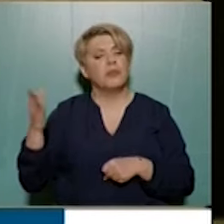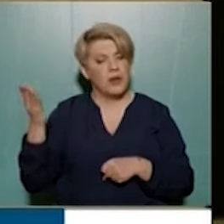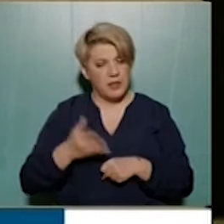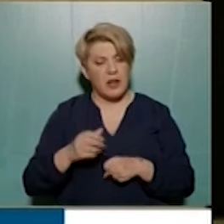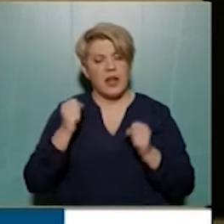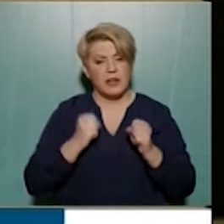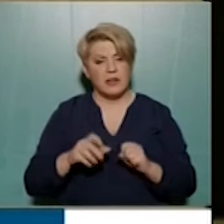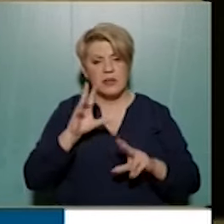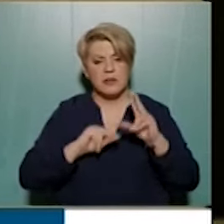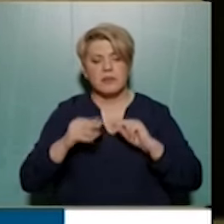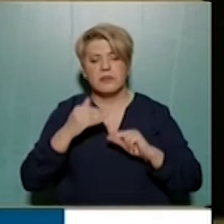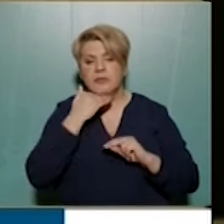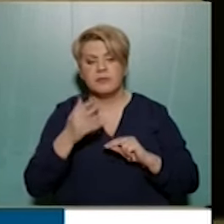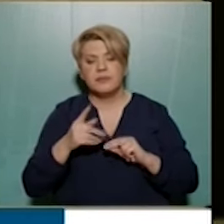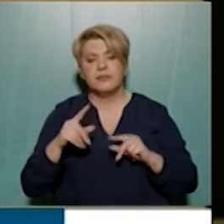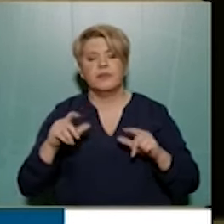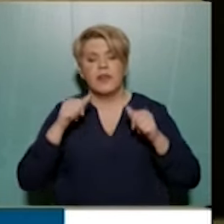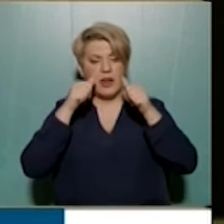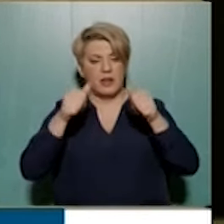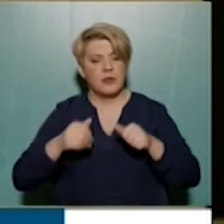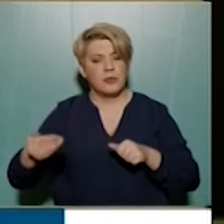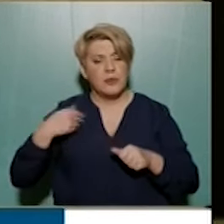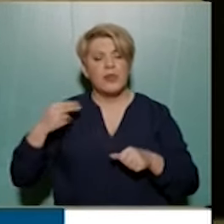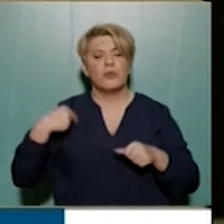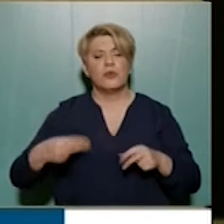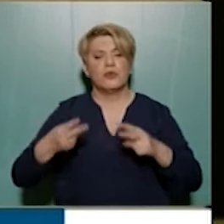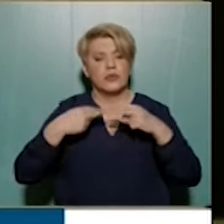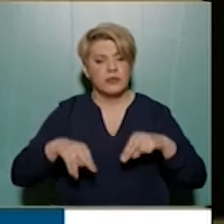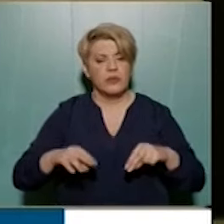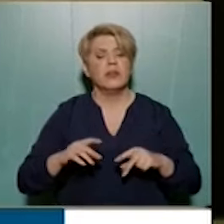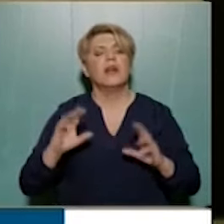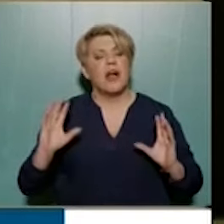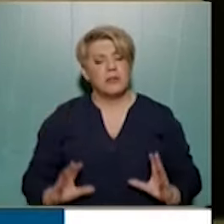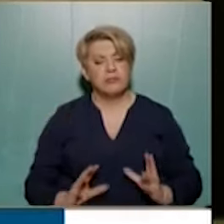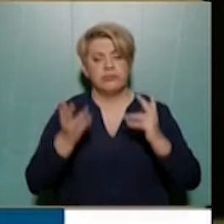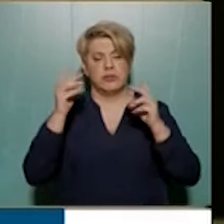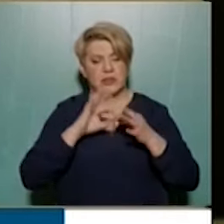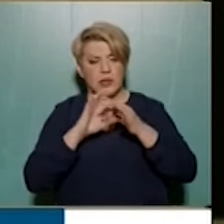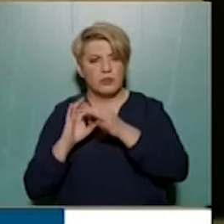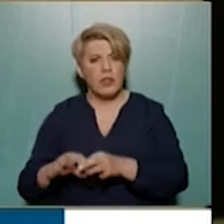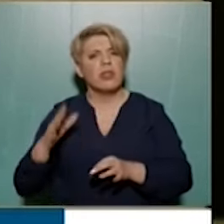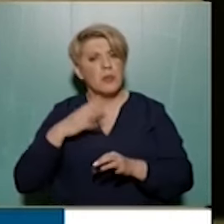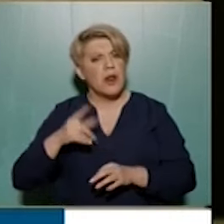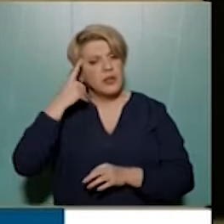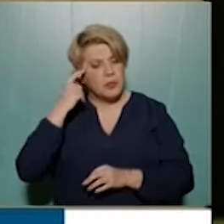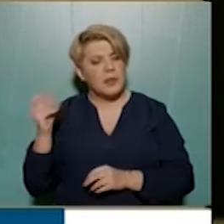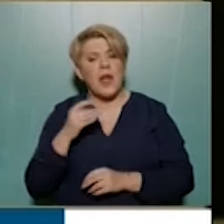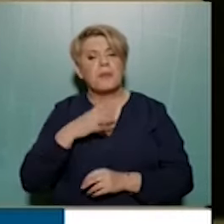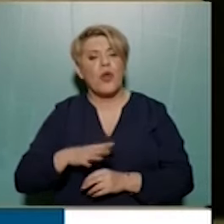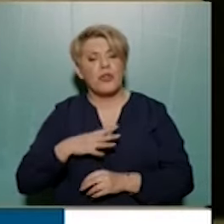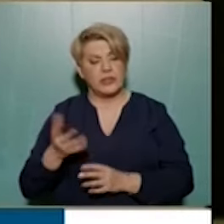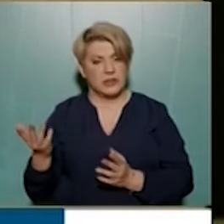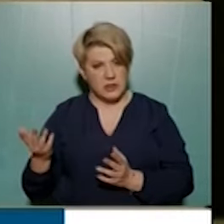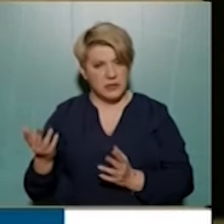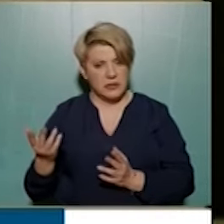αλλά δεν μπορούσαμε να κάνουμε συζήτηση με την ανακοίνωσή τους στο προηγούμενο Δημοτικό Συμβούλιο. Συνεχίζουν τις κινητοποιήσεις, που επίσης θέλουμε να ξέρουμε ποια είναι η πρόθεση